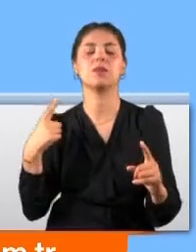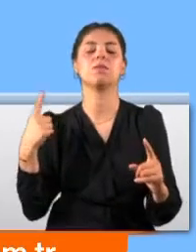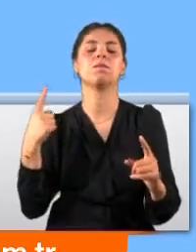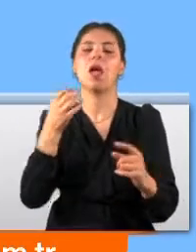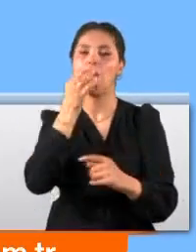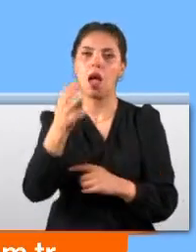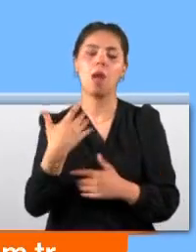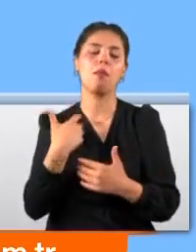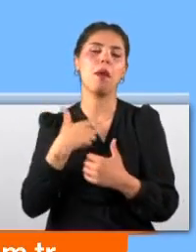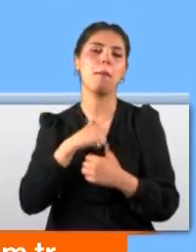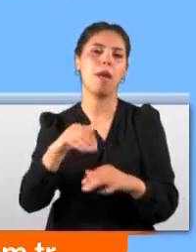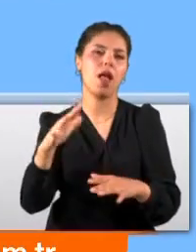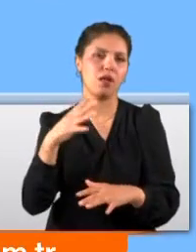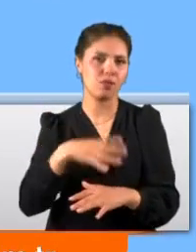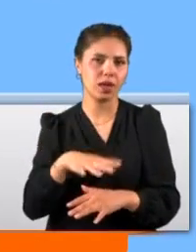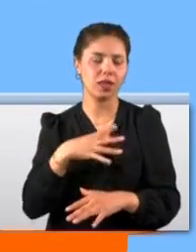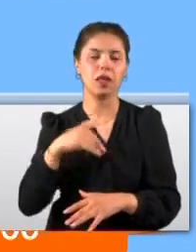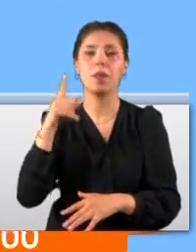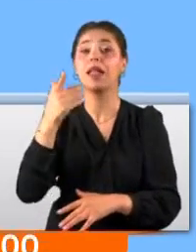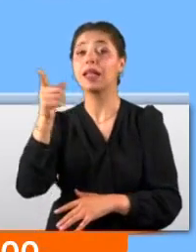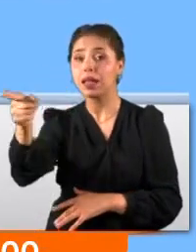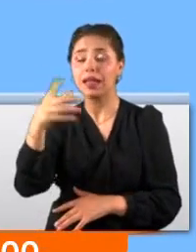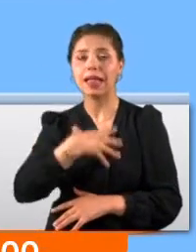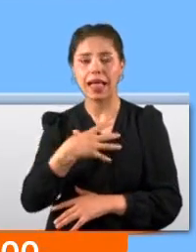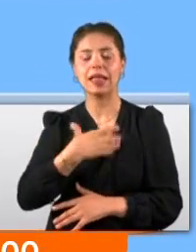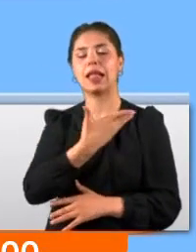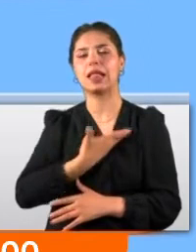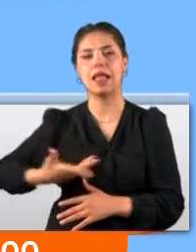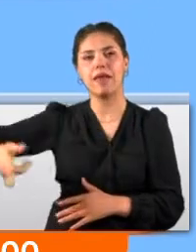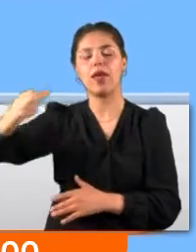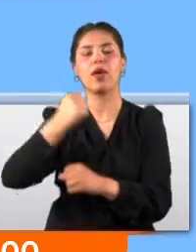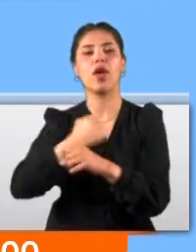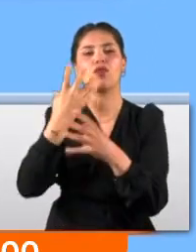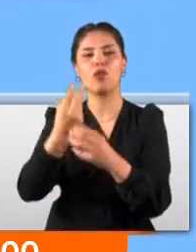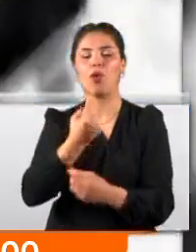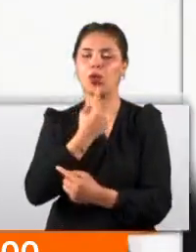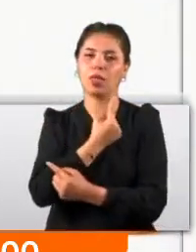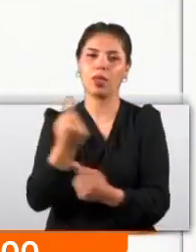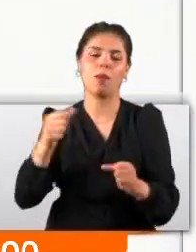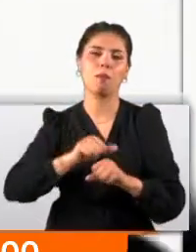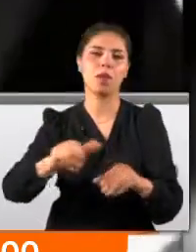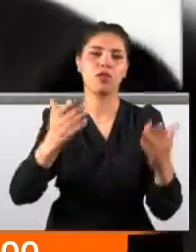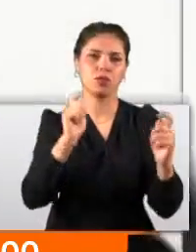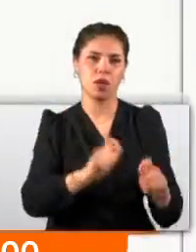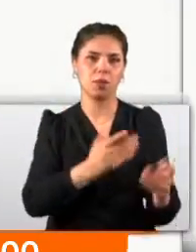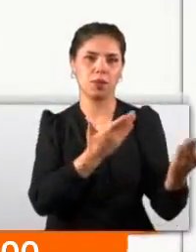sürede verebilmeyi temenni ediyor. Kendisine ve sevenlerine geçmiş olsun diyorum mesajını paylaştı.